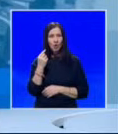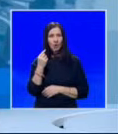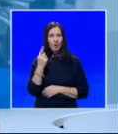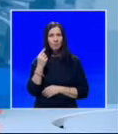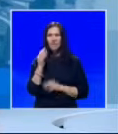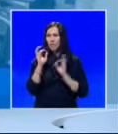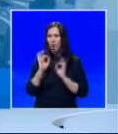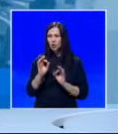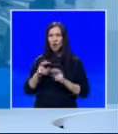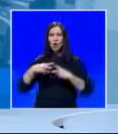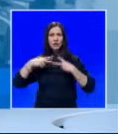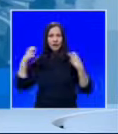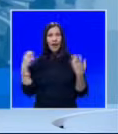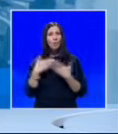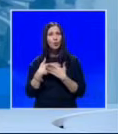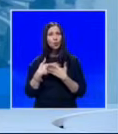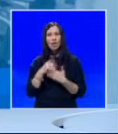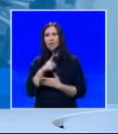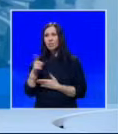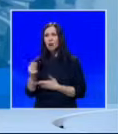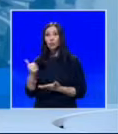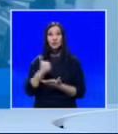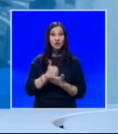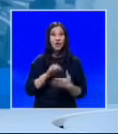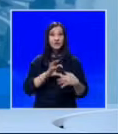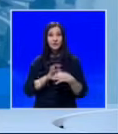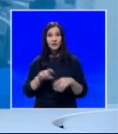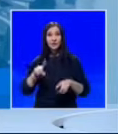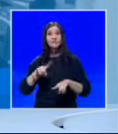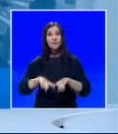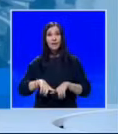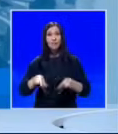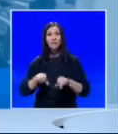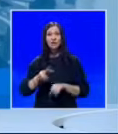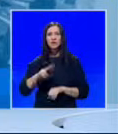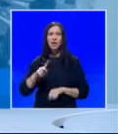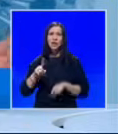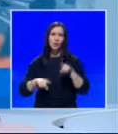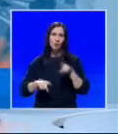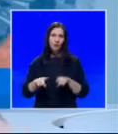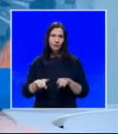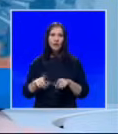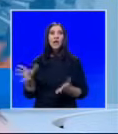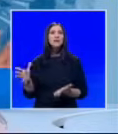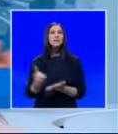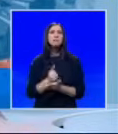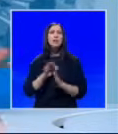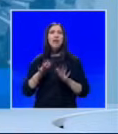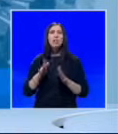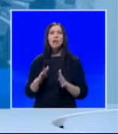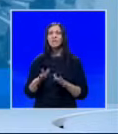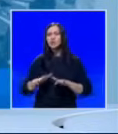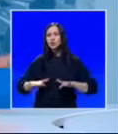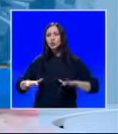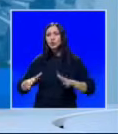при първия по-сериозен скандал по отношение на някои от назначенията, свързани в съдебната власт или в регулаторите, с намиране на някакви